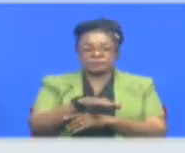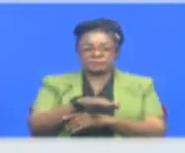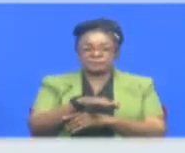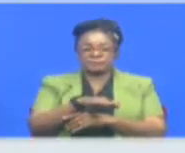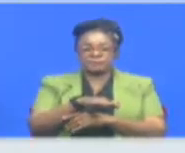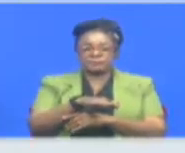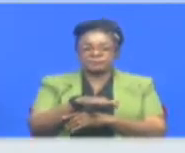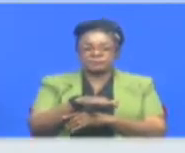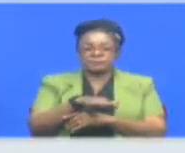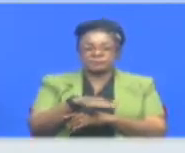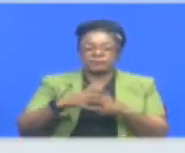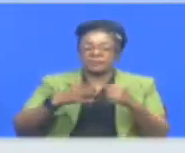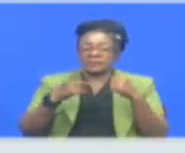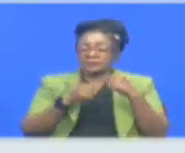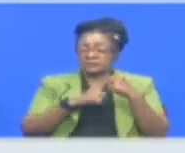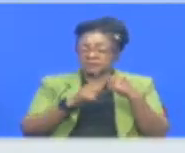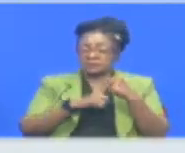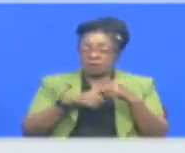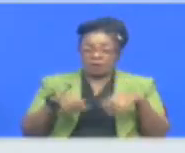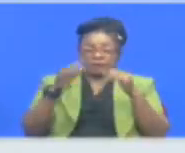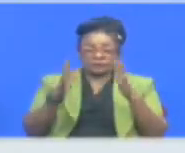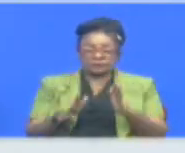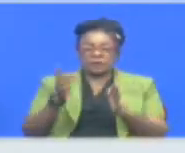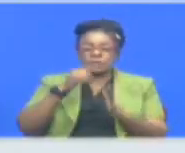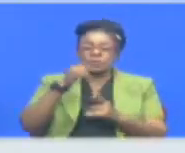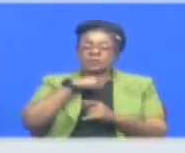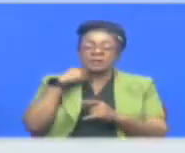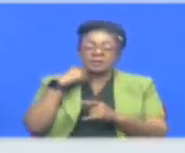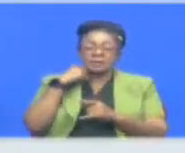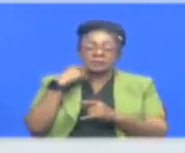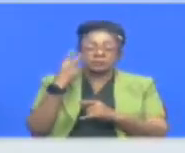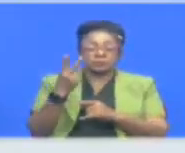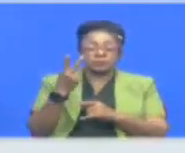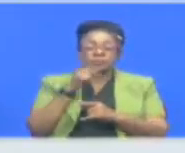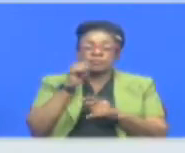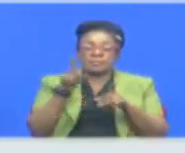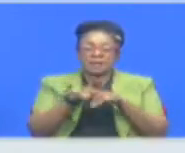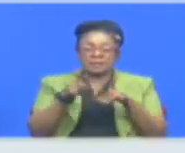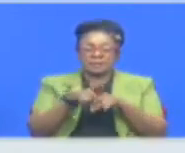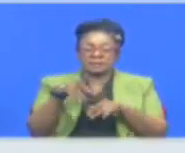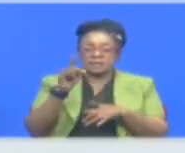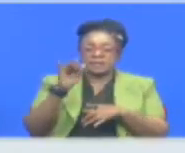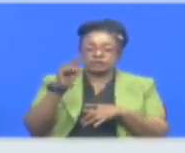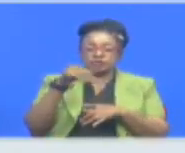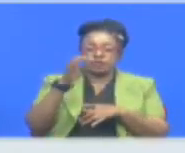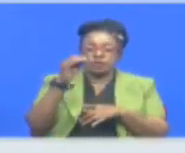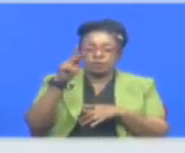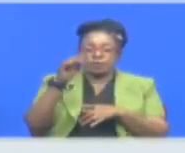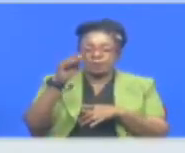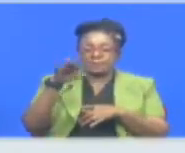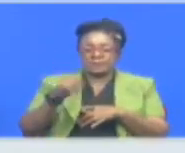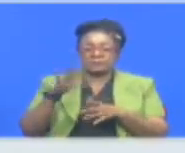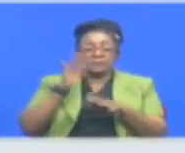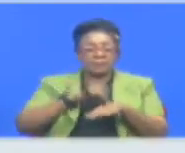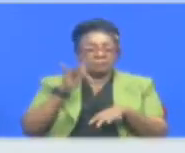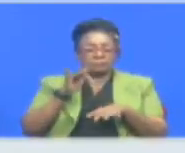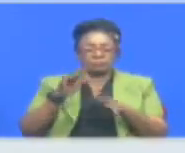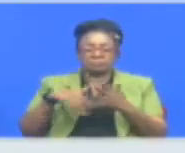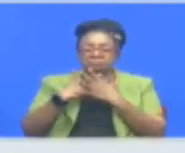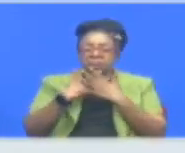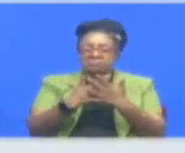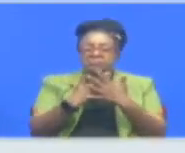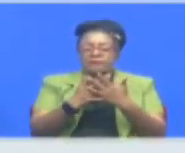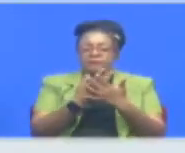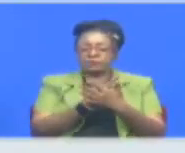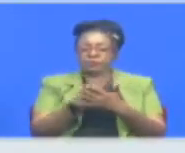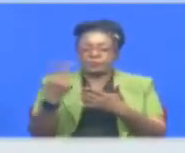maafisa sita wa polisi ambao wanashukiwa kuwaua kikatili kaka wawili wa eneo la Kianjokoma katika kaunti ya Embu watazuiliwa kwa muda wa majuma